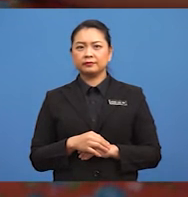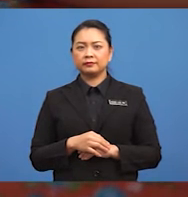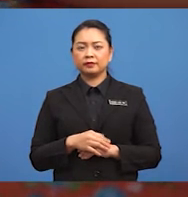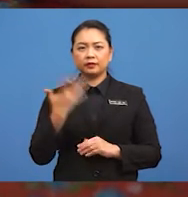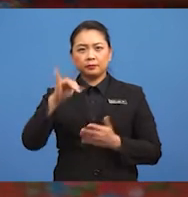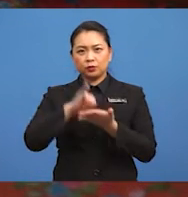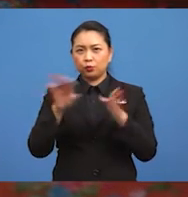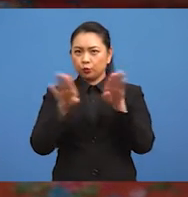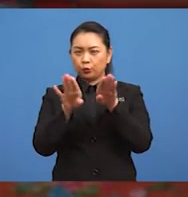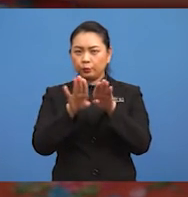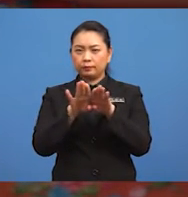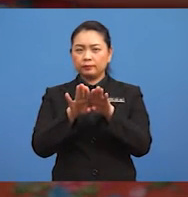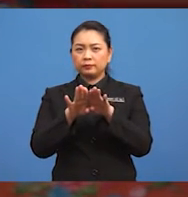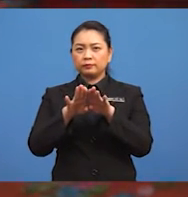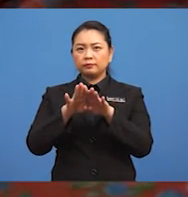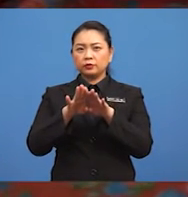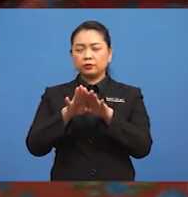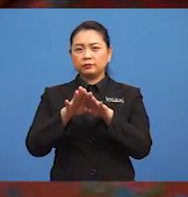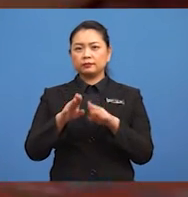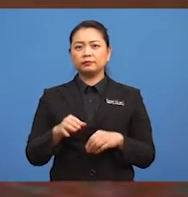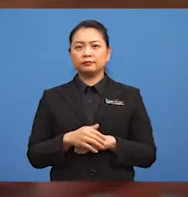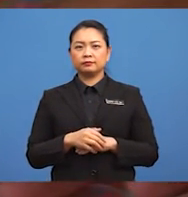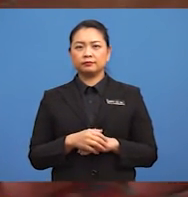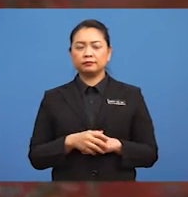Kemudian matikan jahitan.